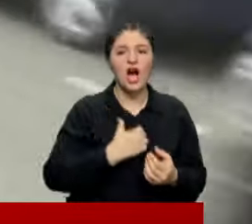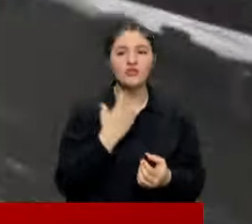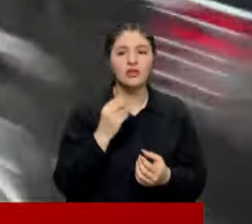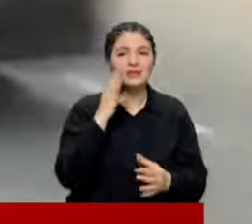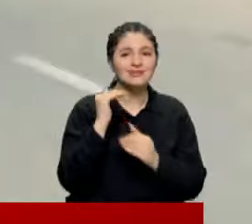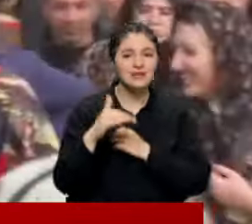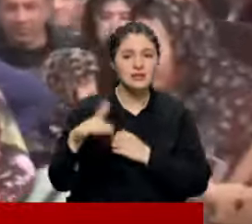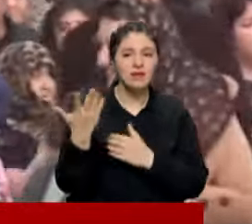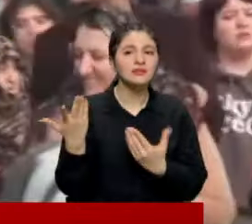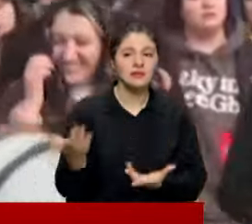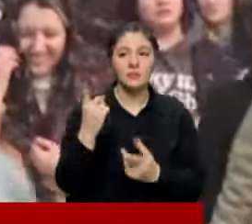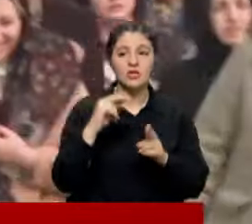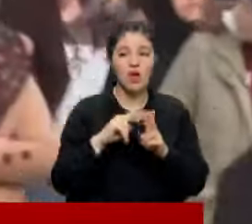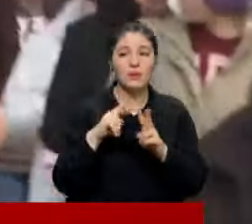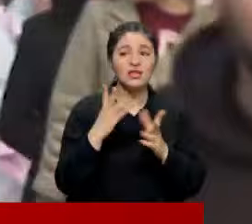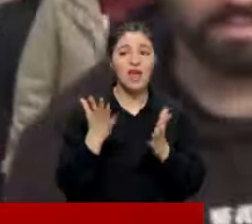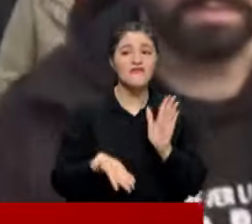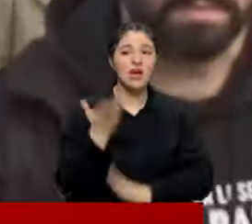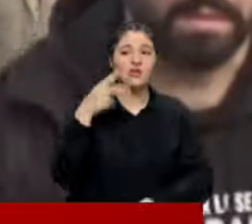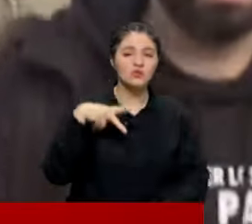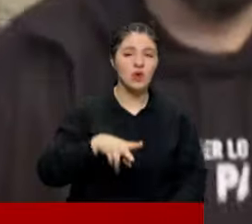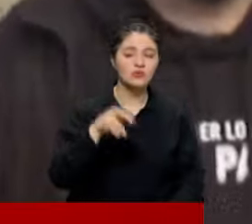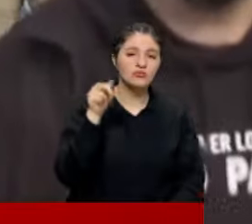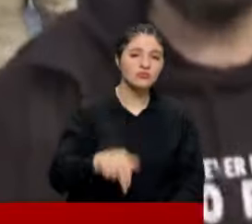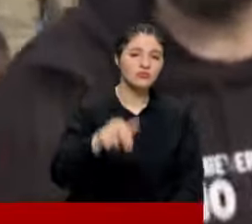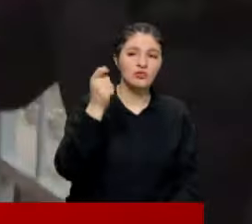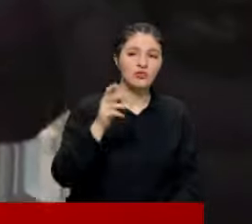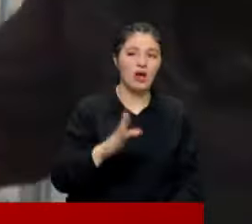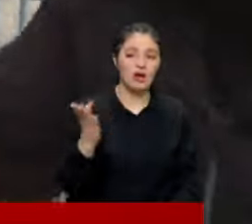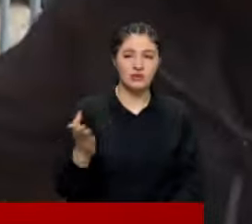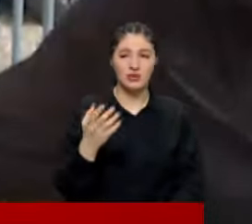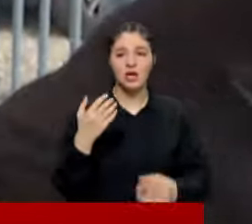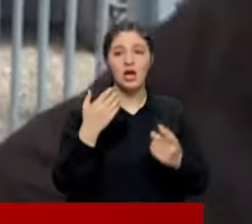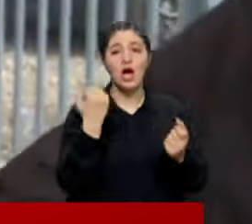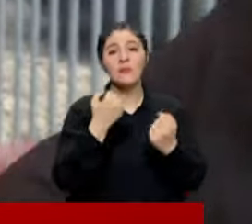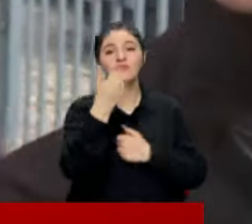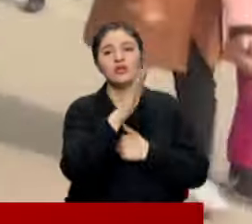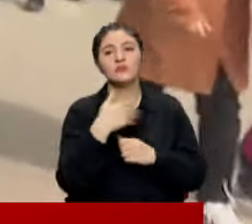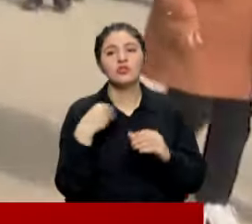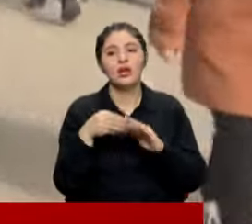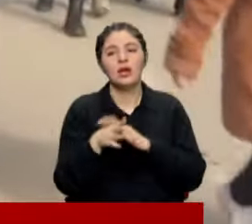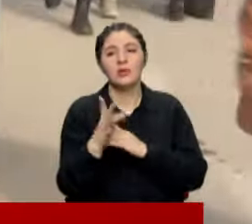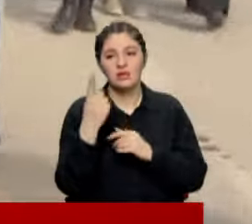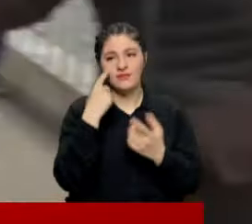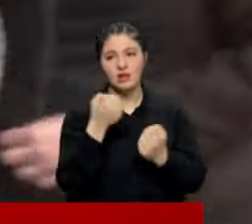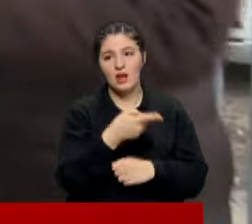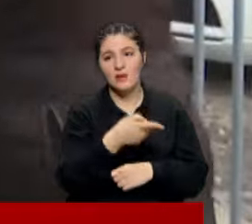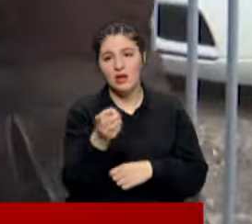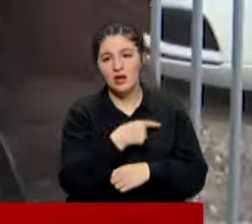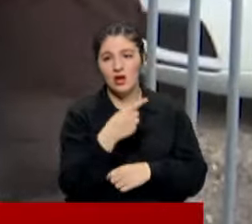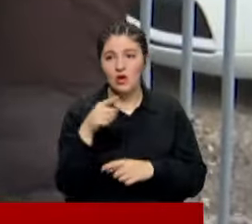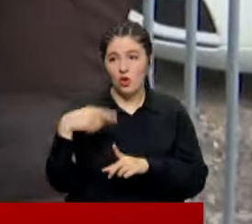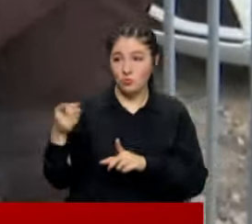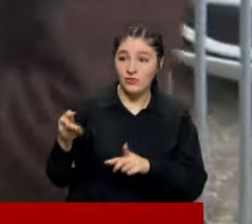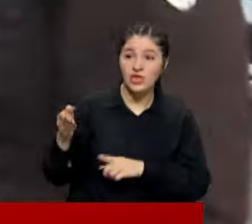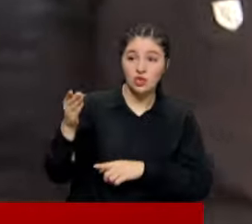olan insanlarsa 1 kilometreden fazla yolu yürümek zorunda kaldı. Arabamız dışa kaldı, içeri giremedik. Devlet arabaları. Bu